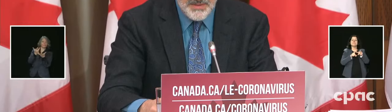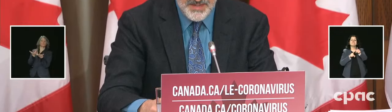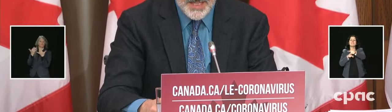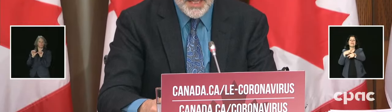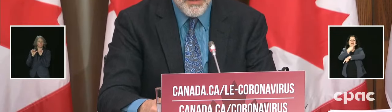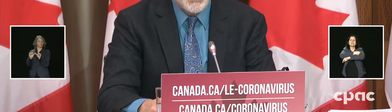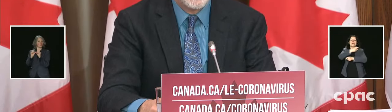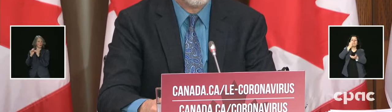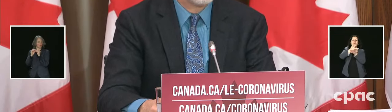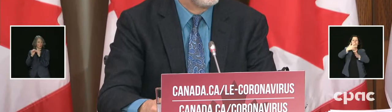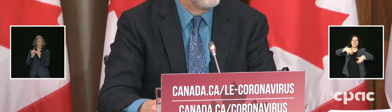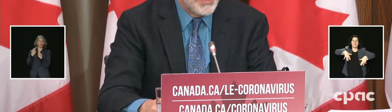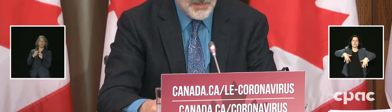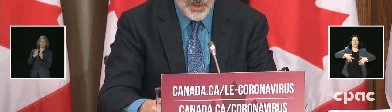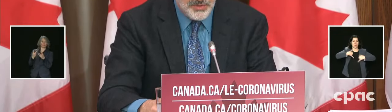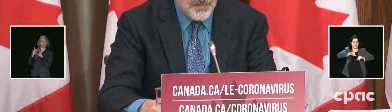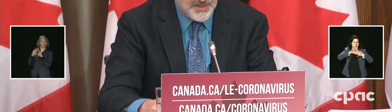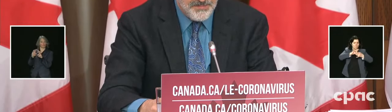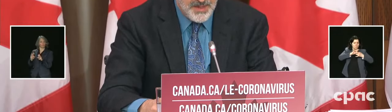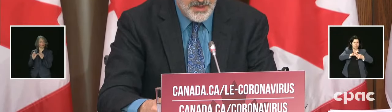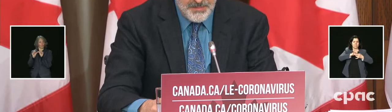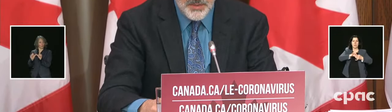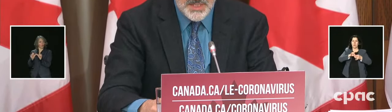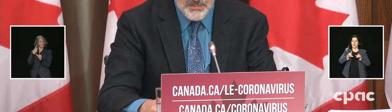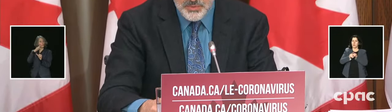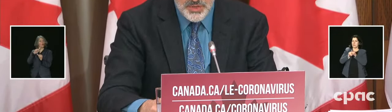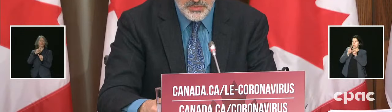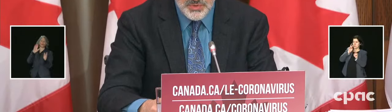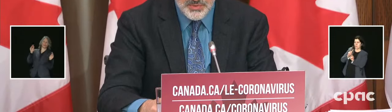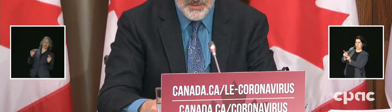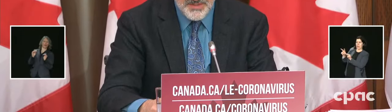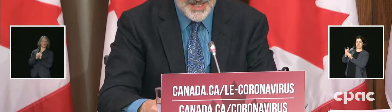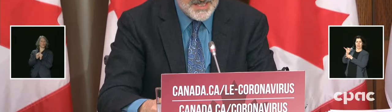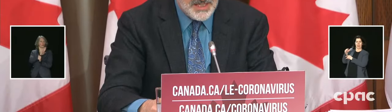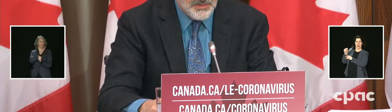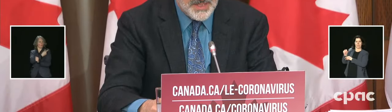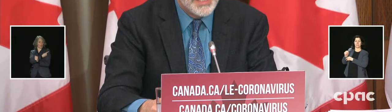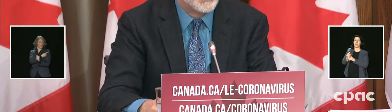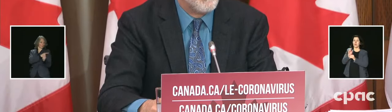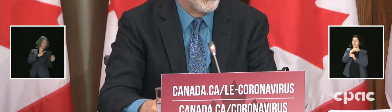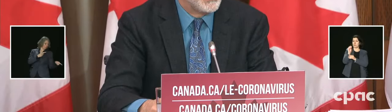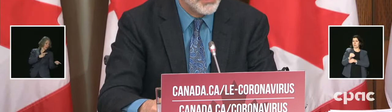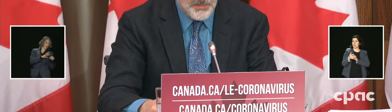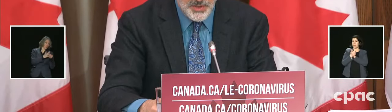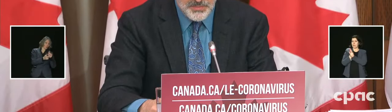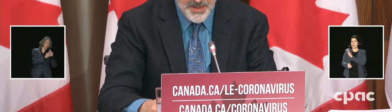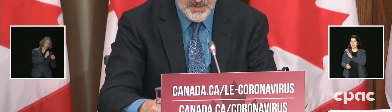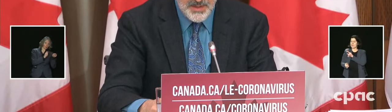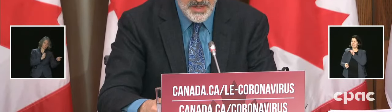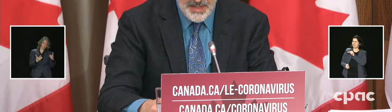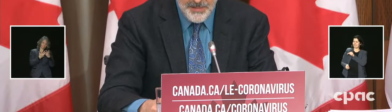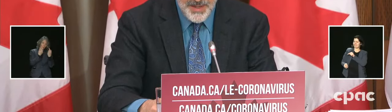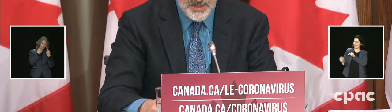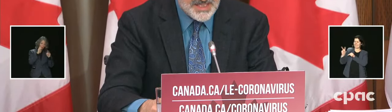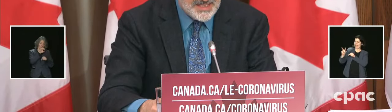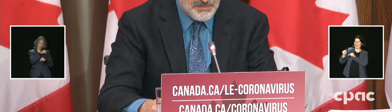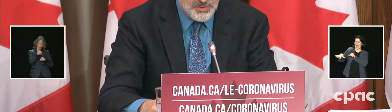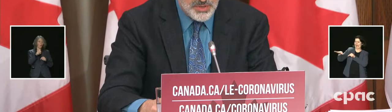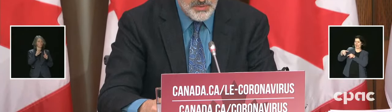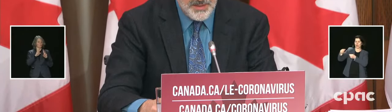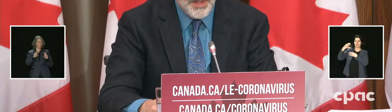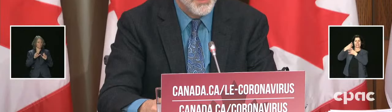évaluer l'efficacité des vaccins contre les variants préoccupants. Bien qu'une diminution du taux d'efficacité contre certains variants soit préoccupante, l'impact de